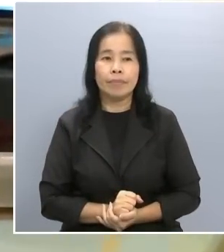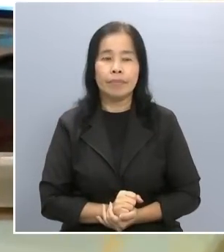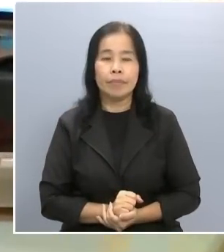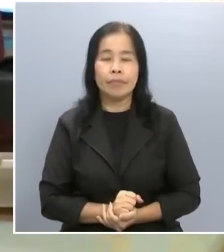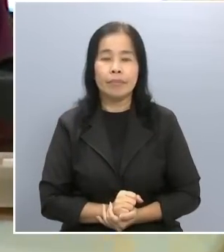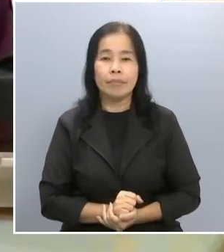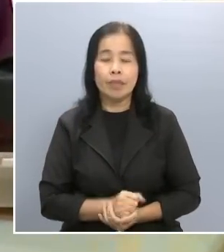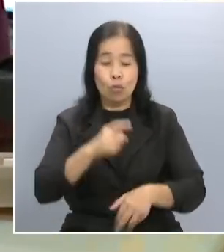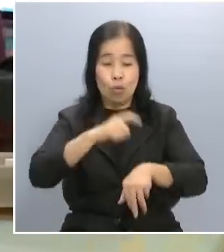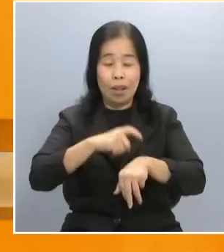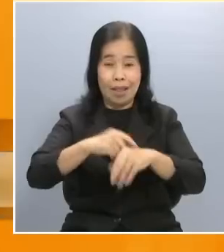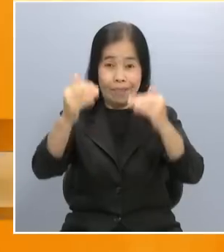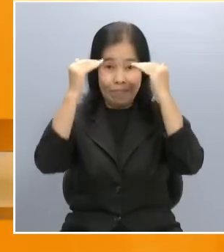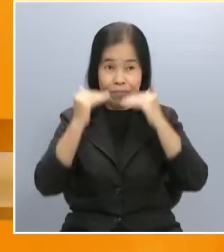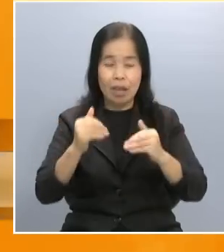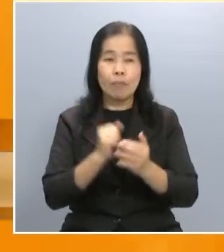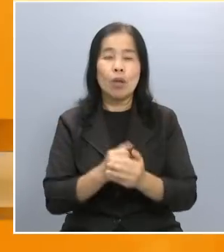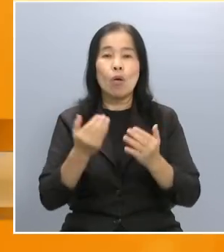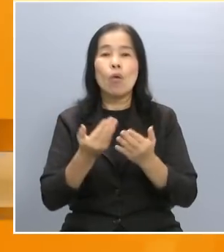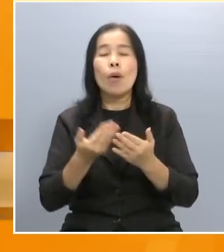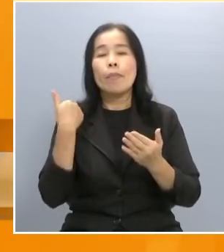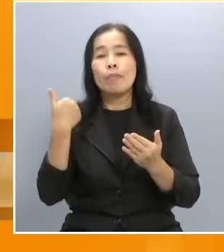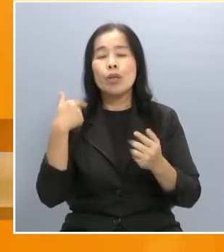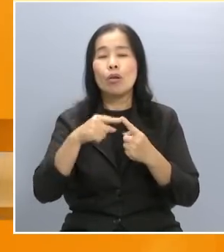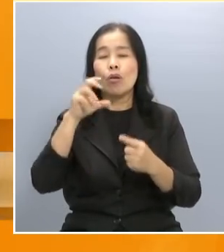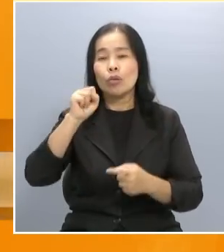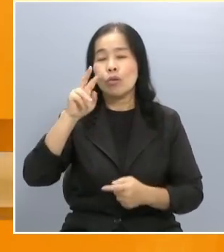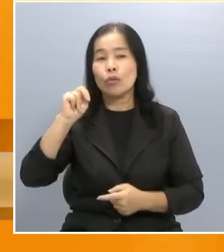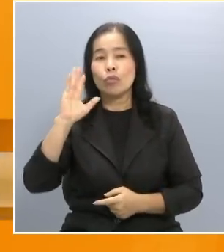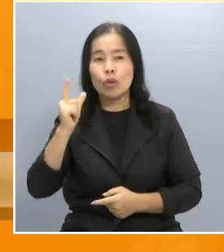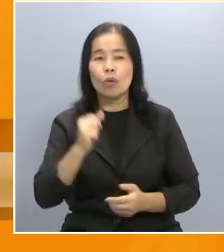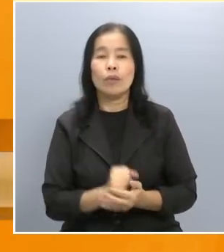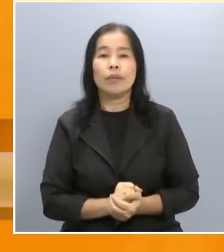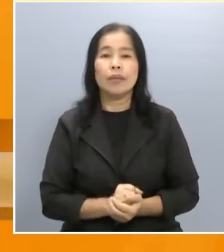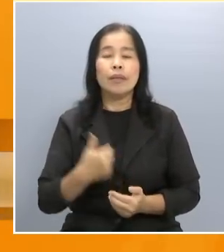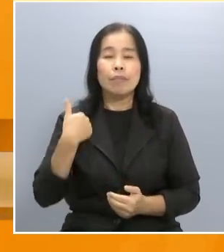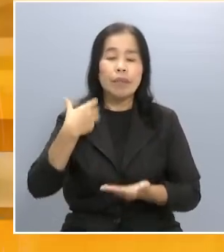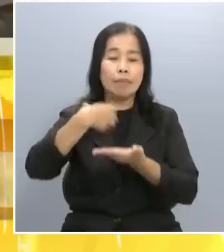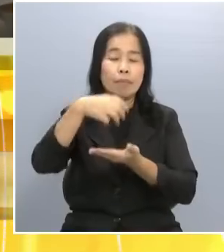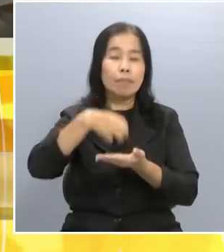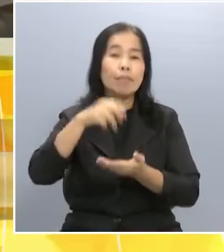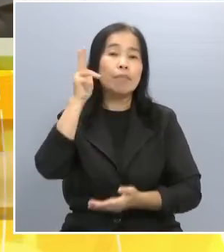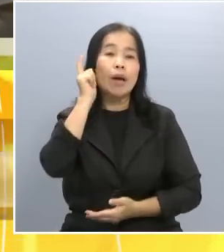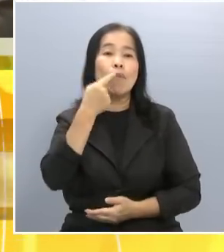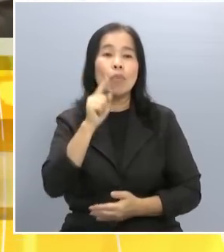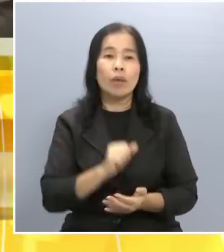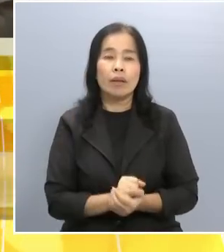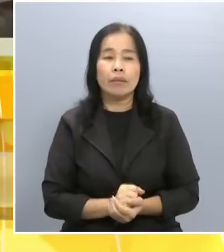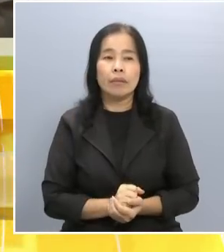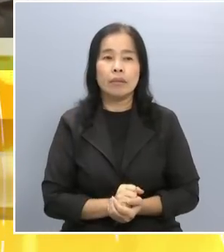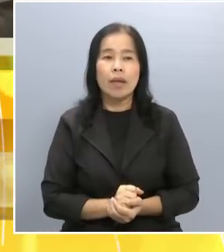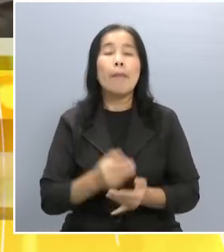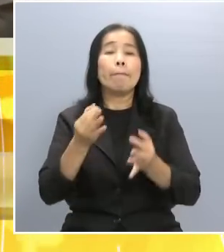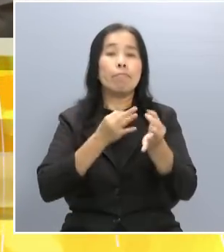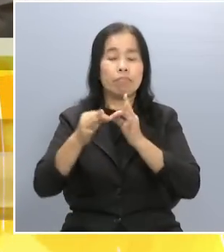ต่อมาก็ปรากฏว่าโฆษกส.ส.ชท่านอาชญยนต์ไกรทองก็ได้แถลงข่าวลักษณะเป็นการแจง